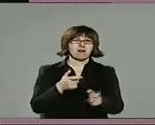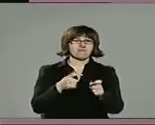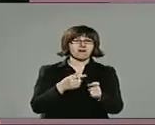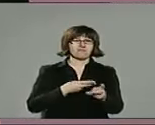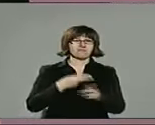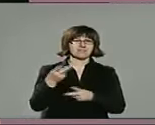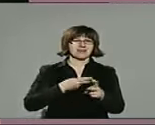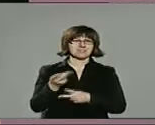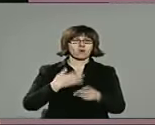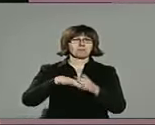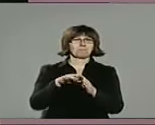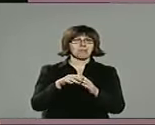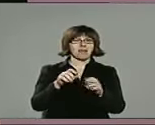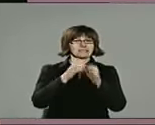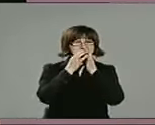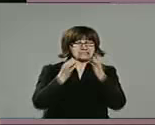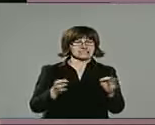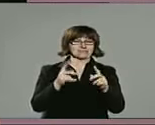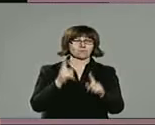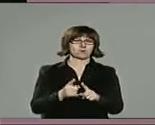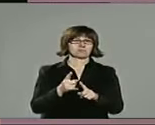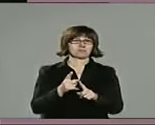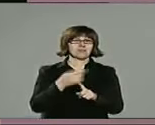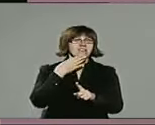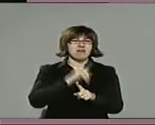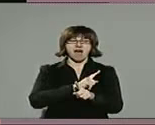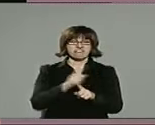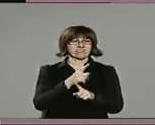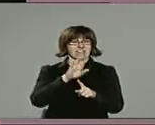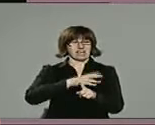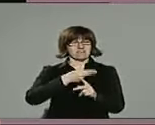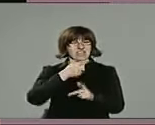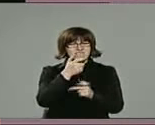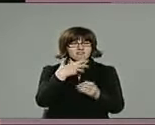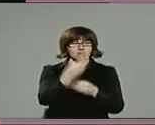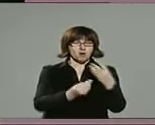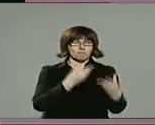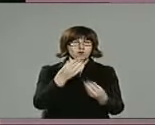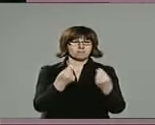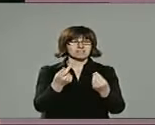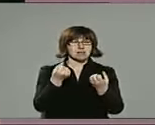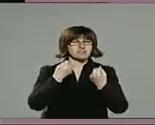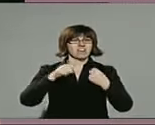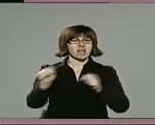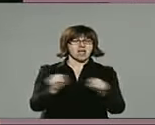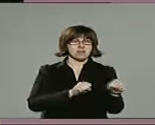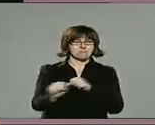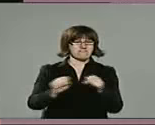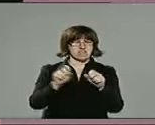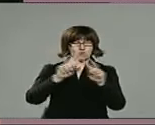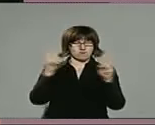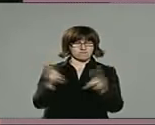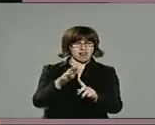viel, viel restriktiver werden müssen. Nie wieder dürfen wir denen Waffen geben, die damit die Freiheitsbewegungen in der